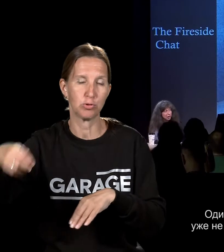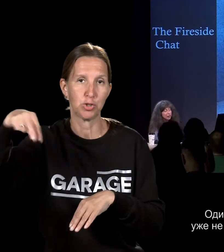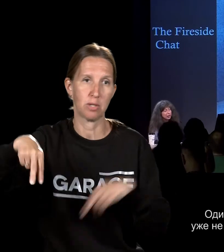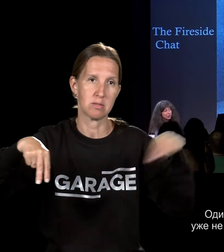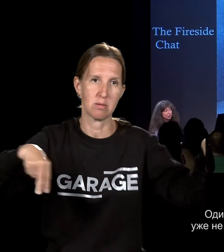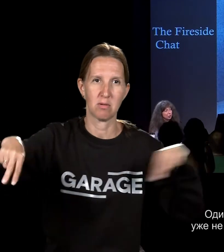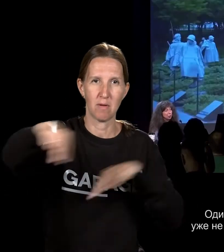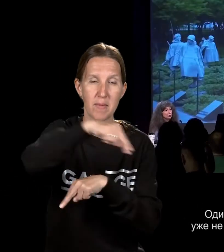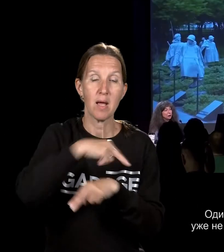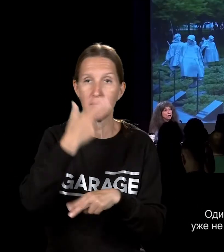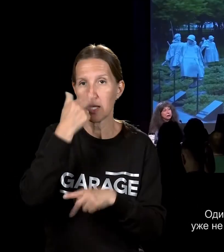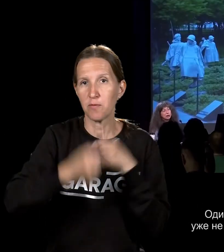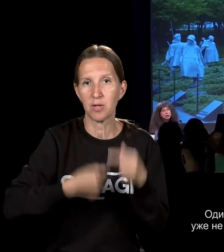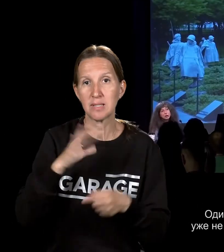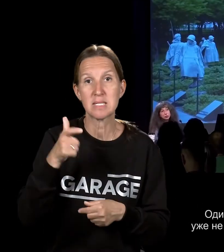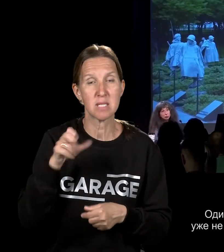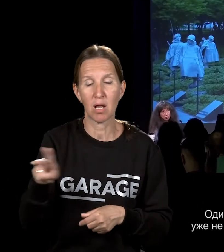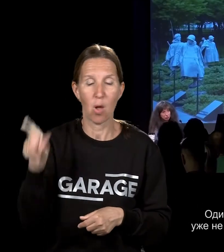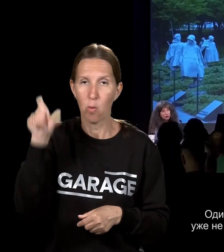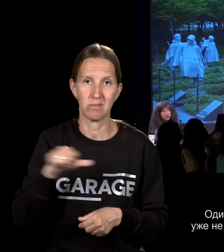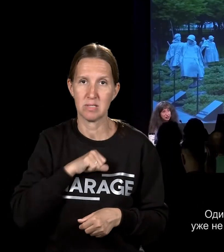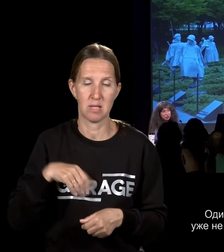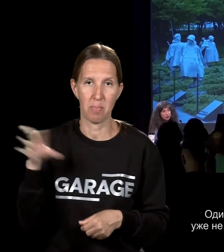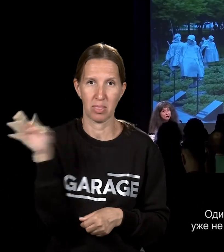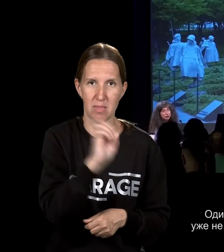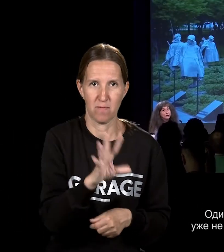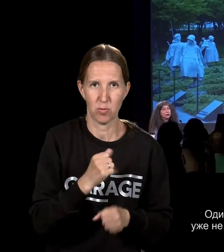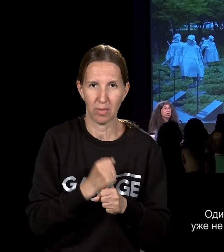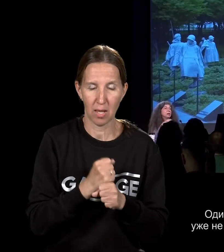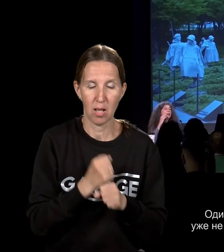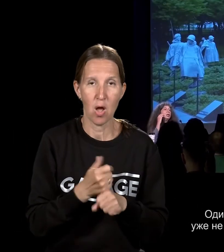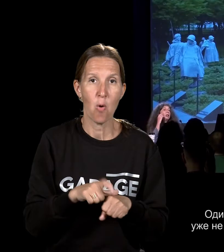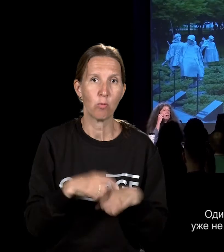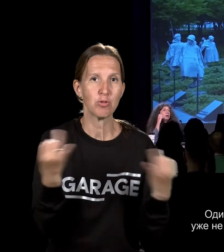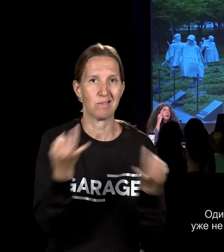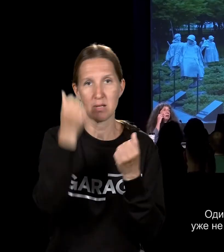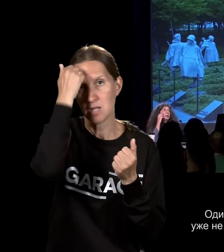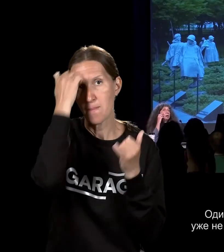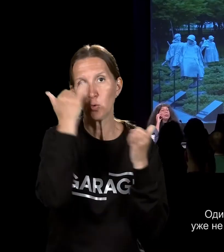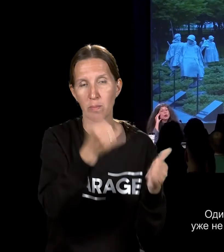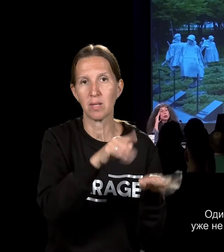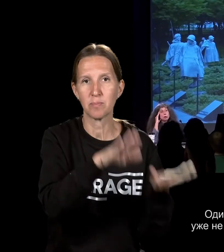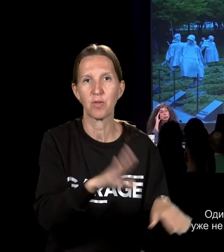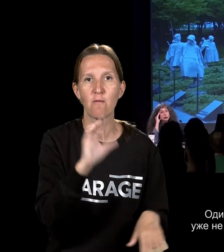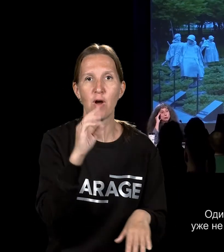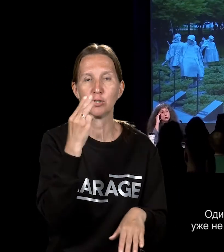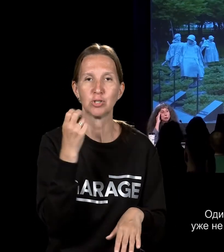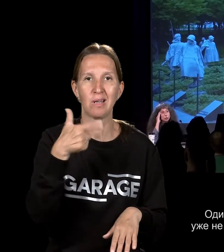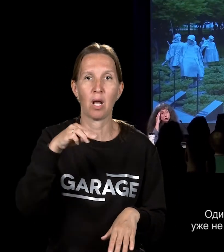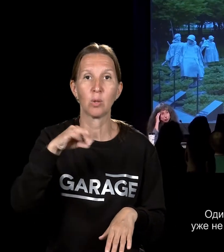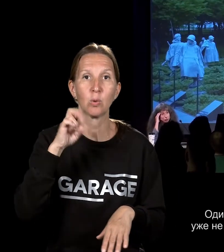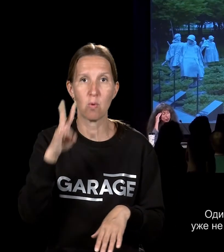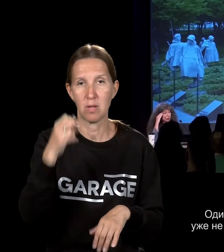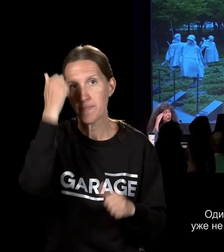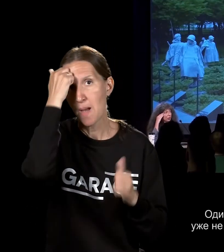приняты. И такой совершенно в традиции Сигала, но не им сделано, один из, наверное, очень мощных монументов, это